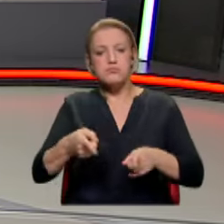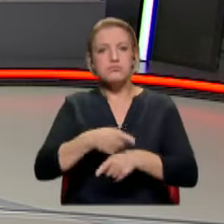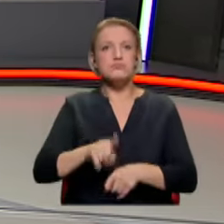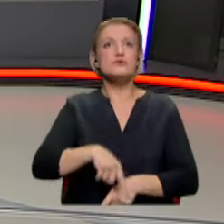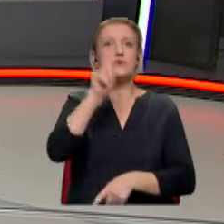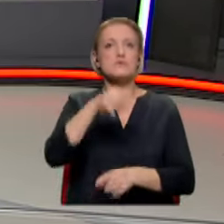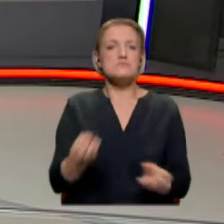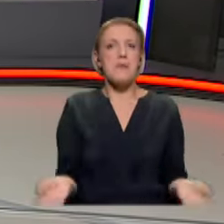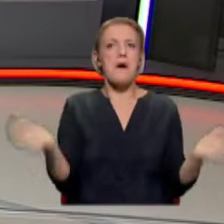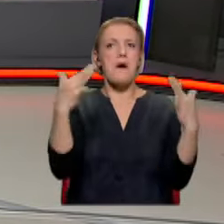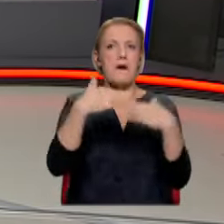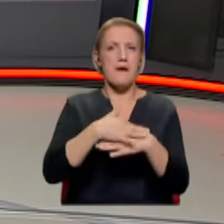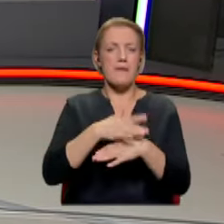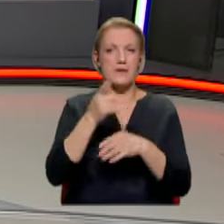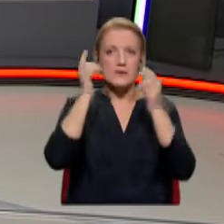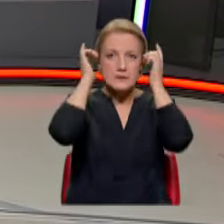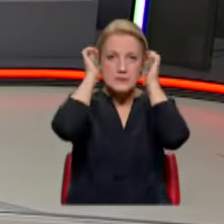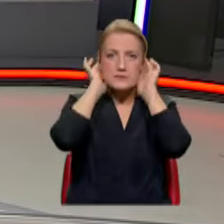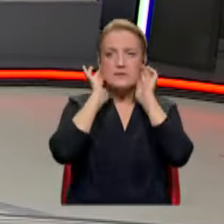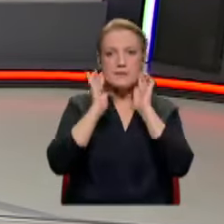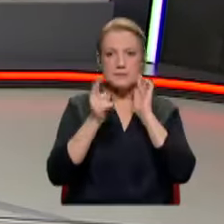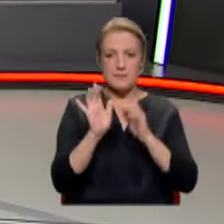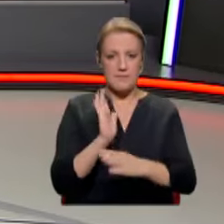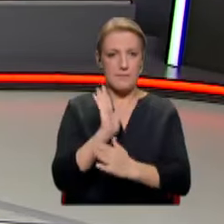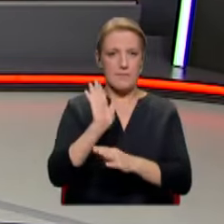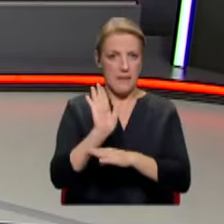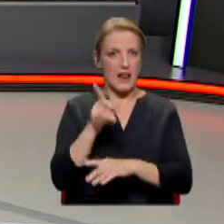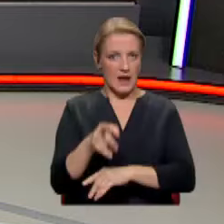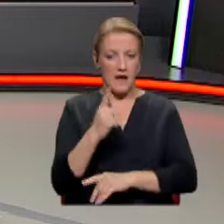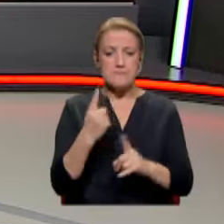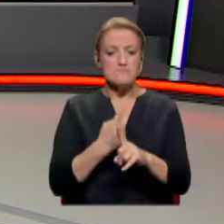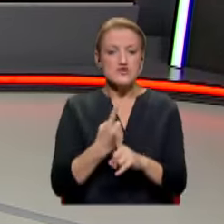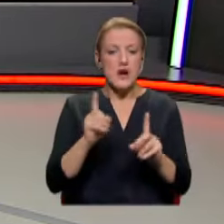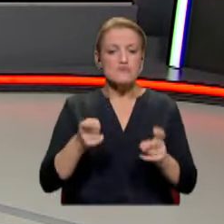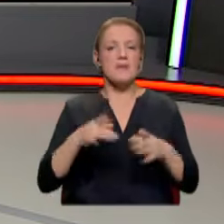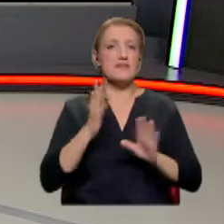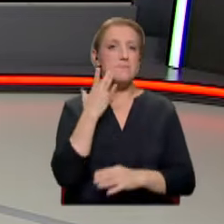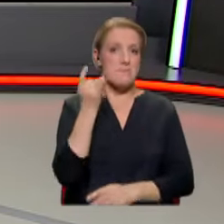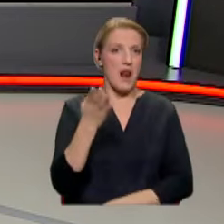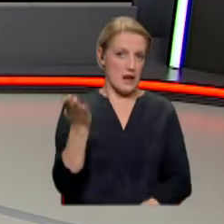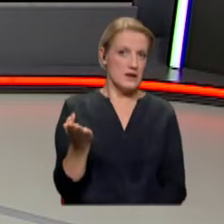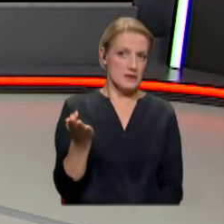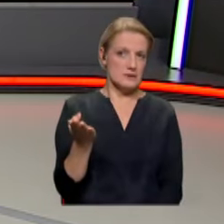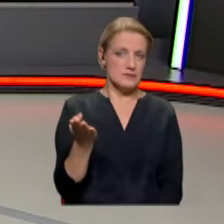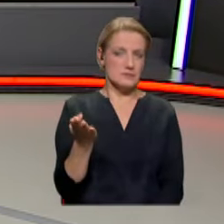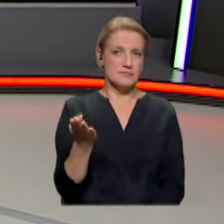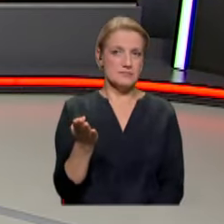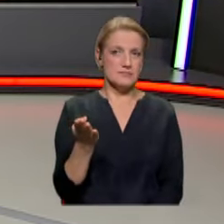gün ortada bir harita bir şey de bir belge olarak bulamadıklarından belli ki